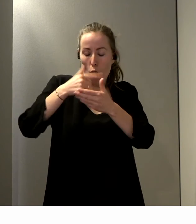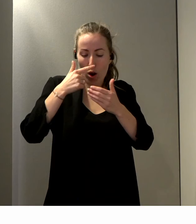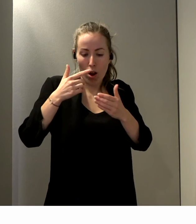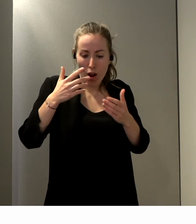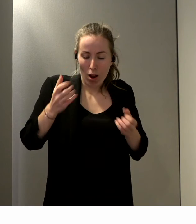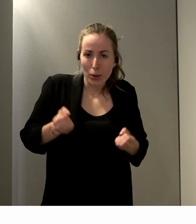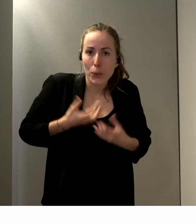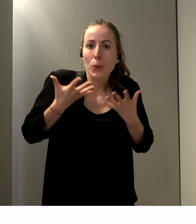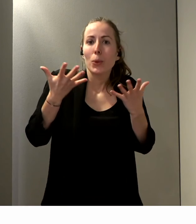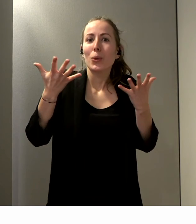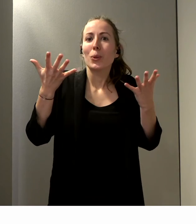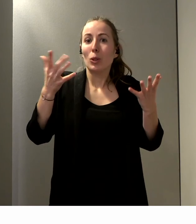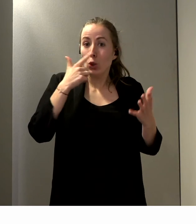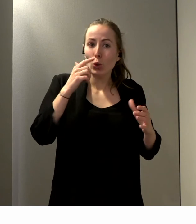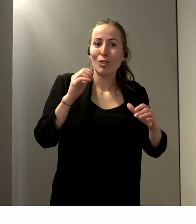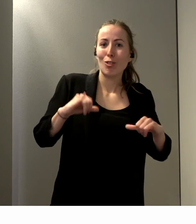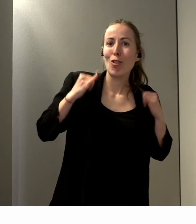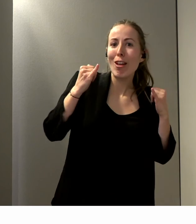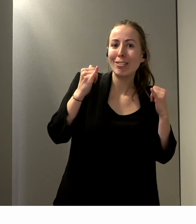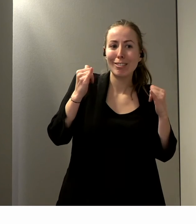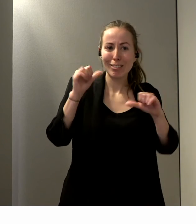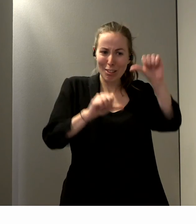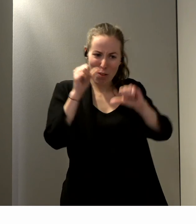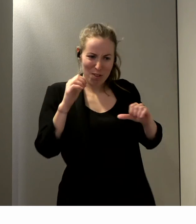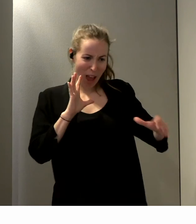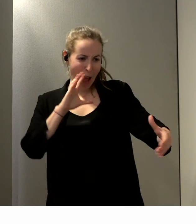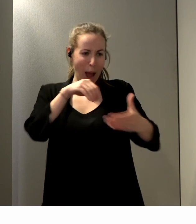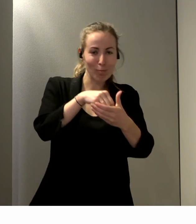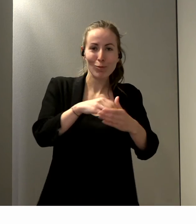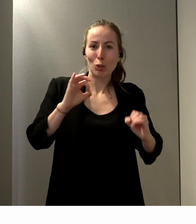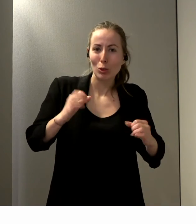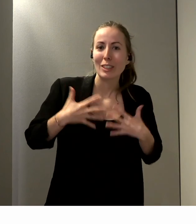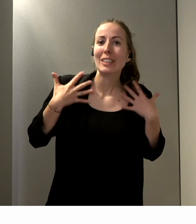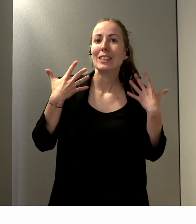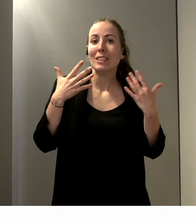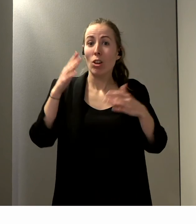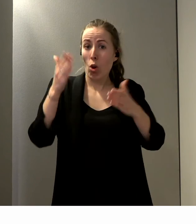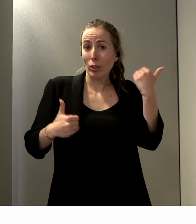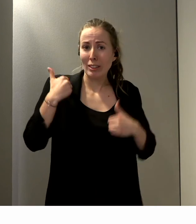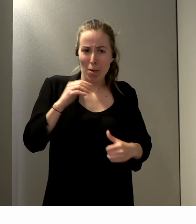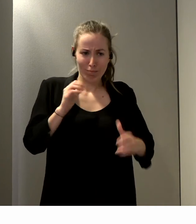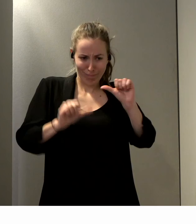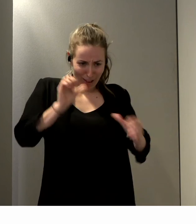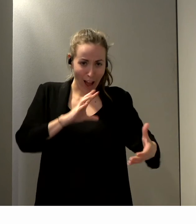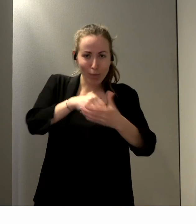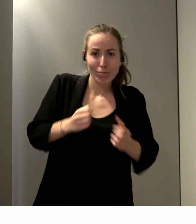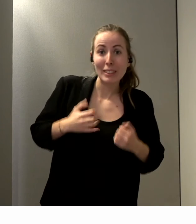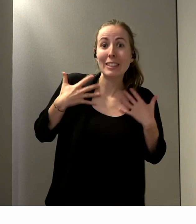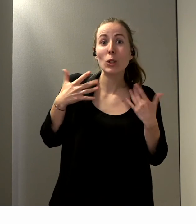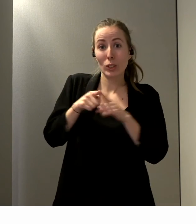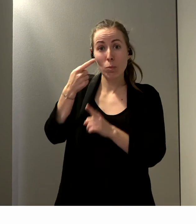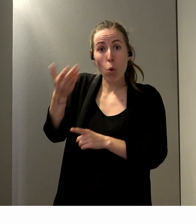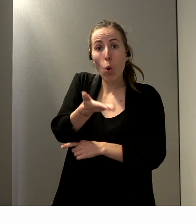que de relever le défi de la jeunesse, comme de relever le défi du handicap pour les entreprises, mais c'est aussi la condition pour